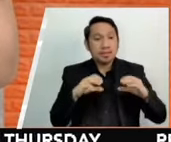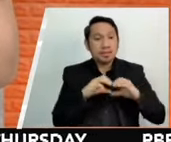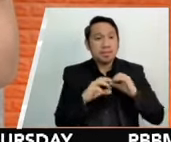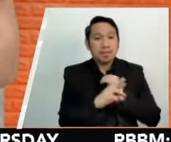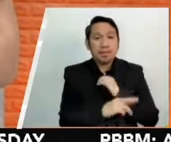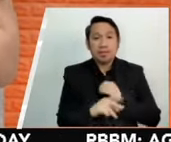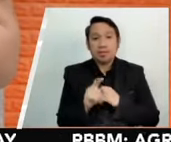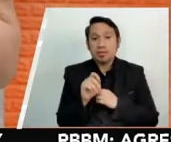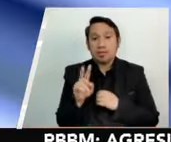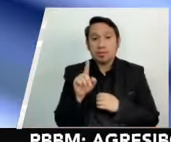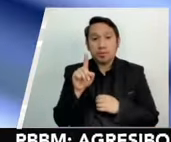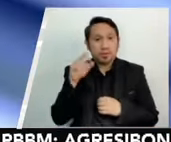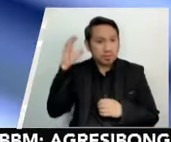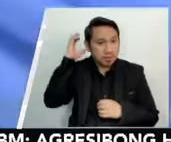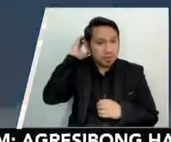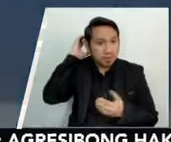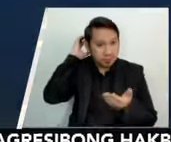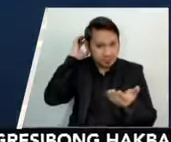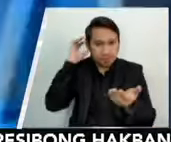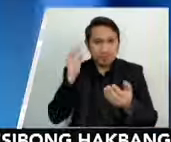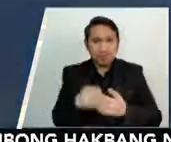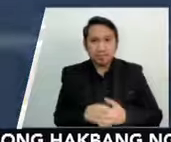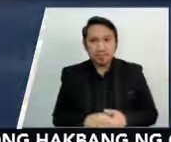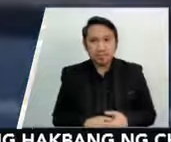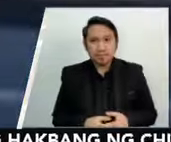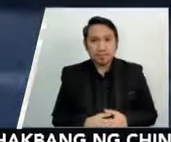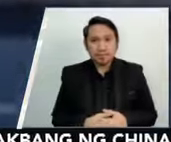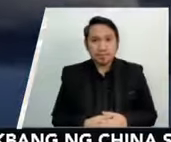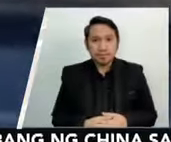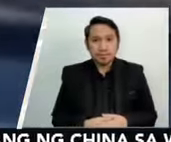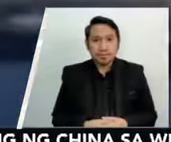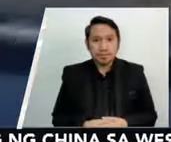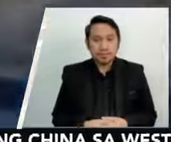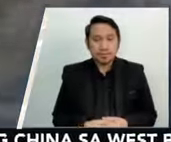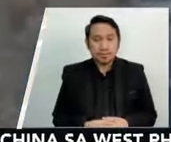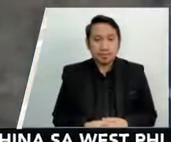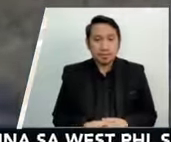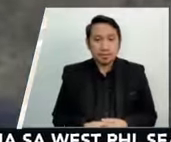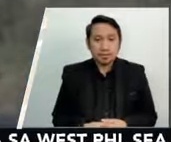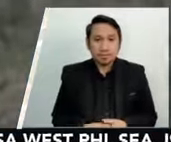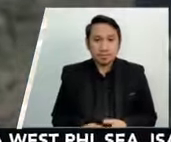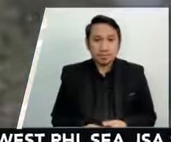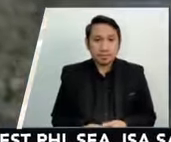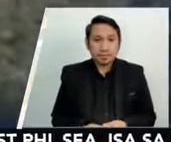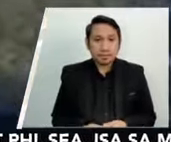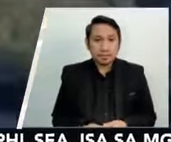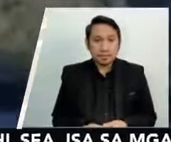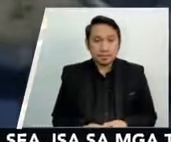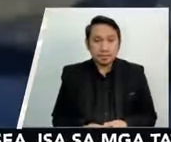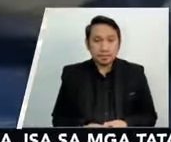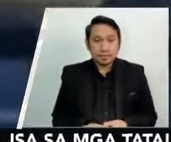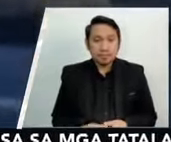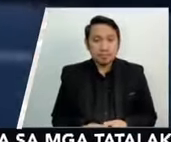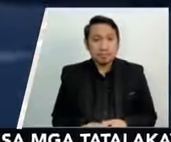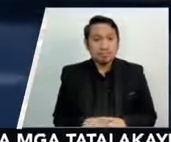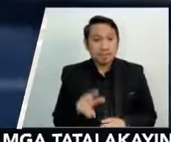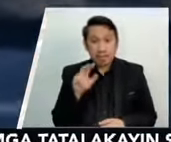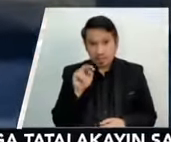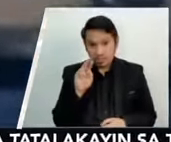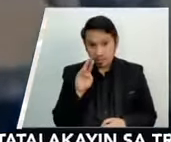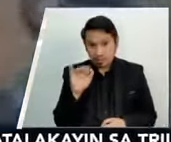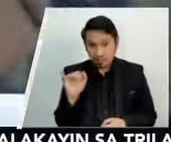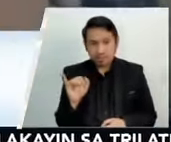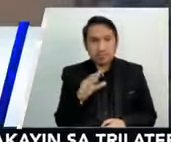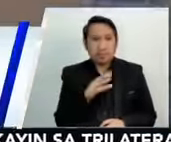Mindanao. Sumugod ang NBI, mga pulis at Office of the